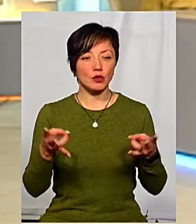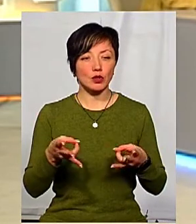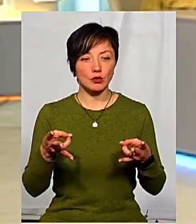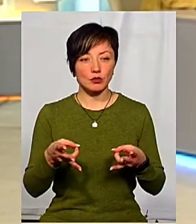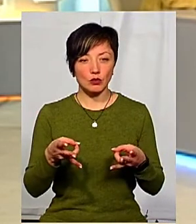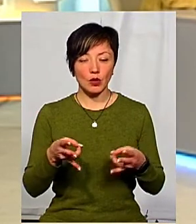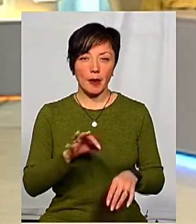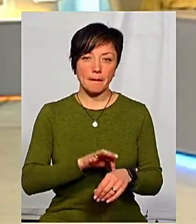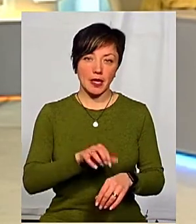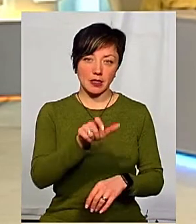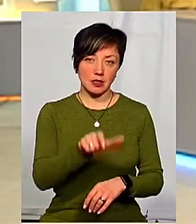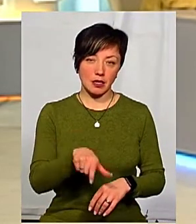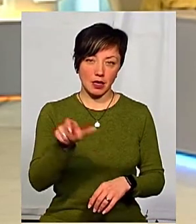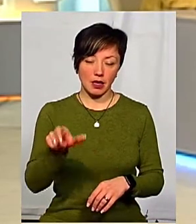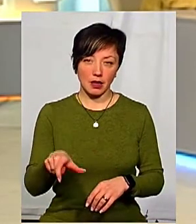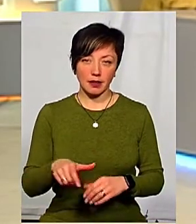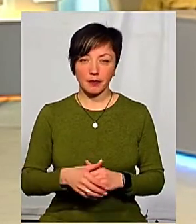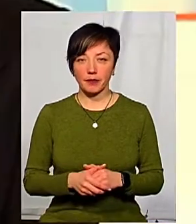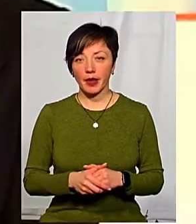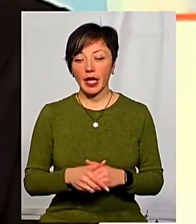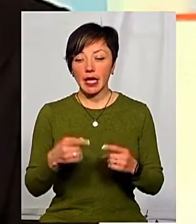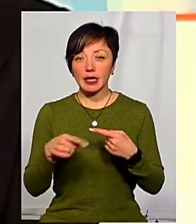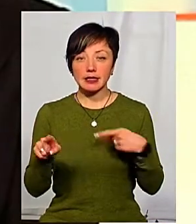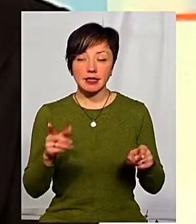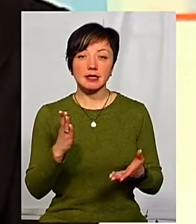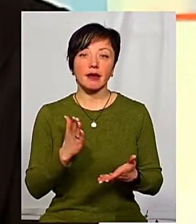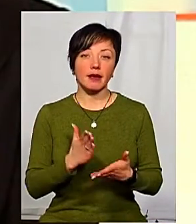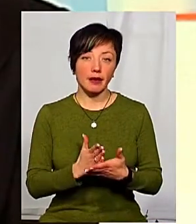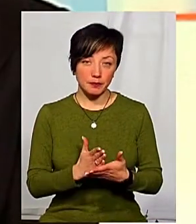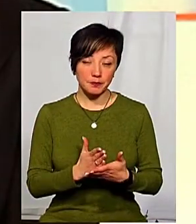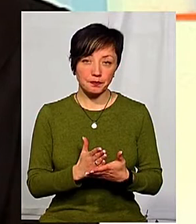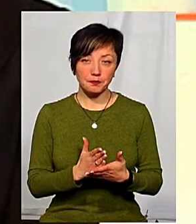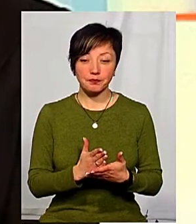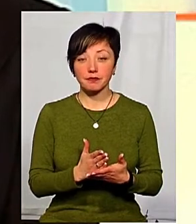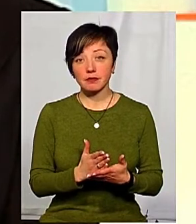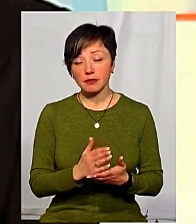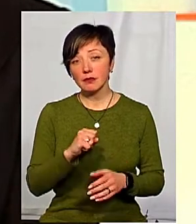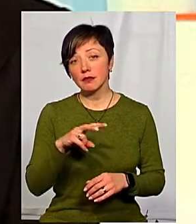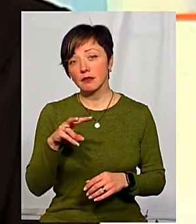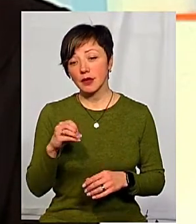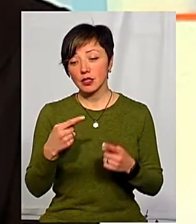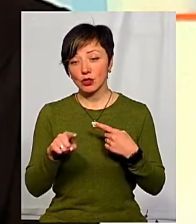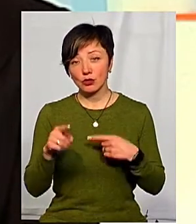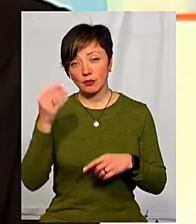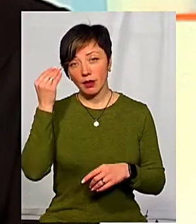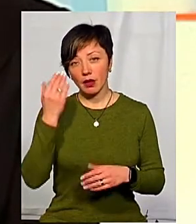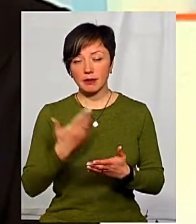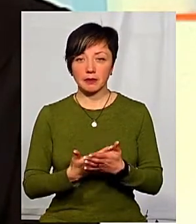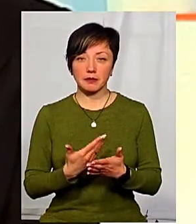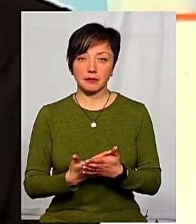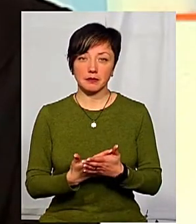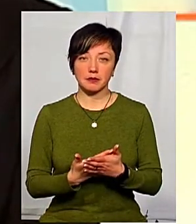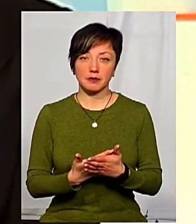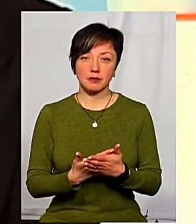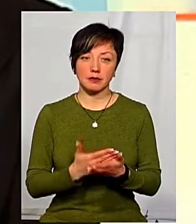потребує той чи інший пацієнт. Тобто, різниця є. З іншої сторони, якщо брати, до